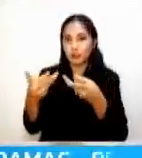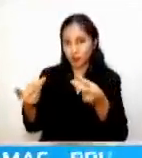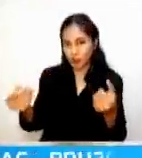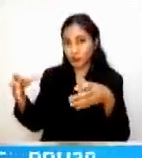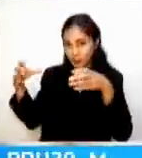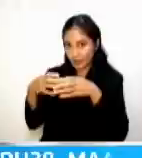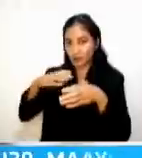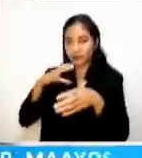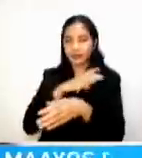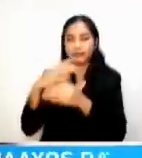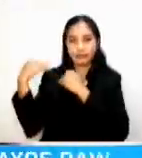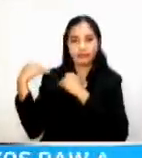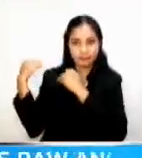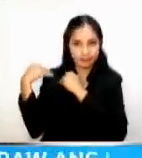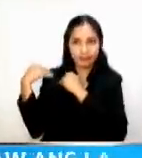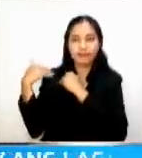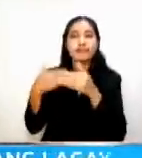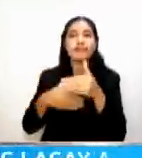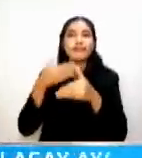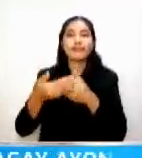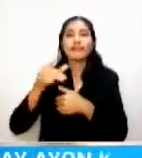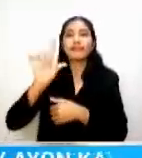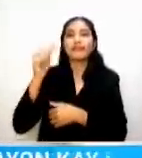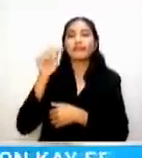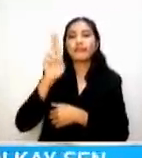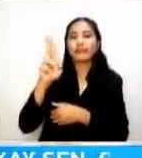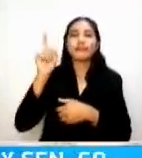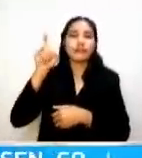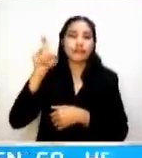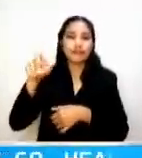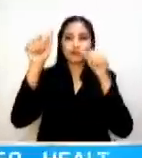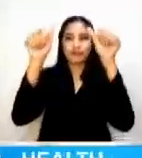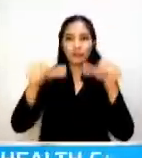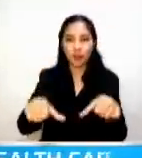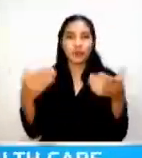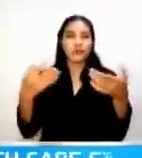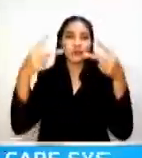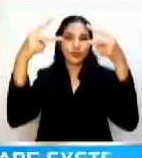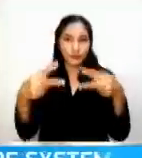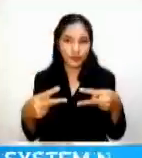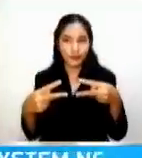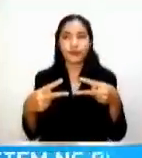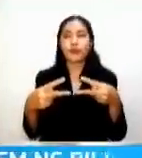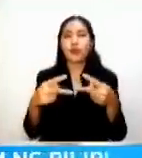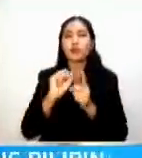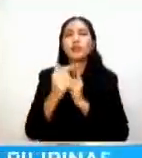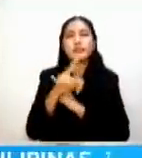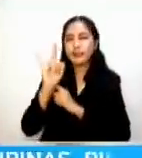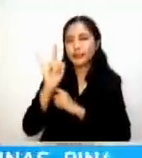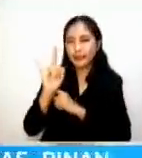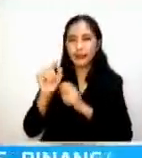mga local government units kailangan din pong ipaskill sa kanilang website o official social media accounts and sa kanila